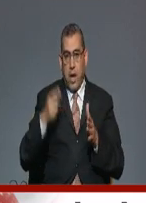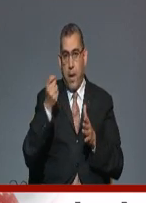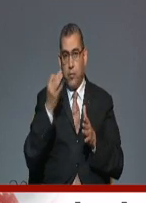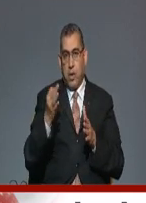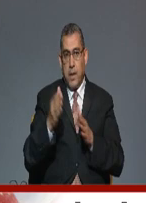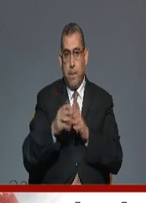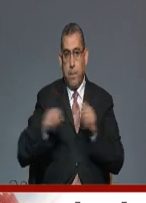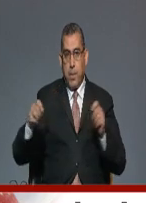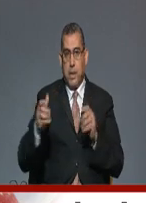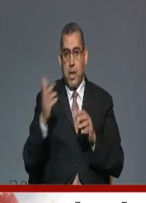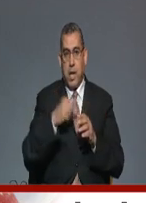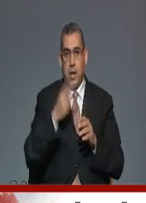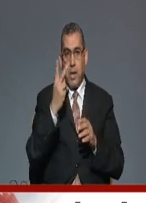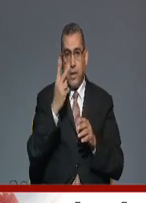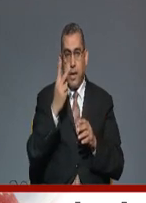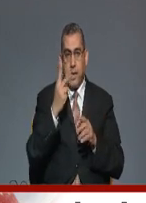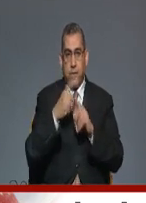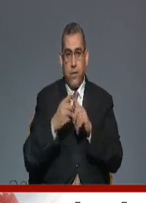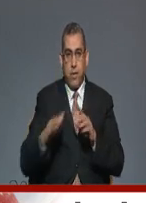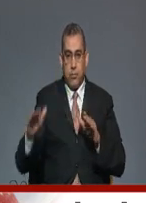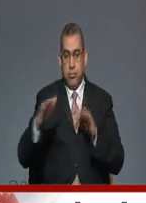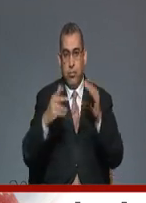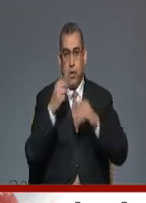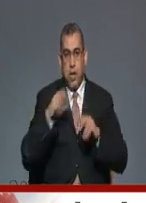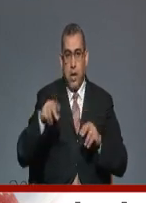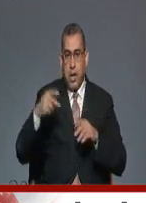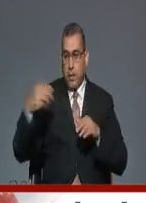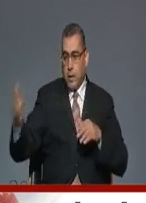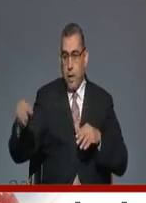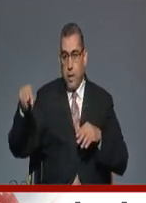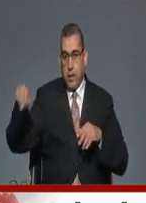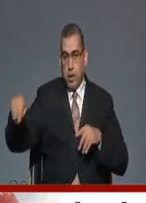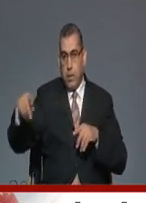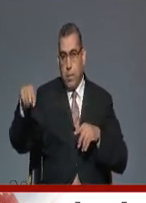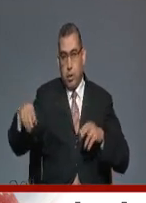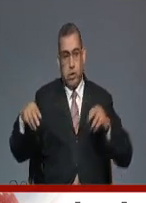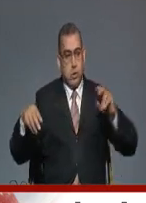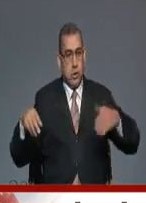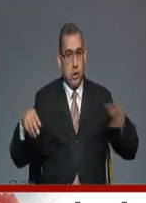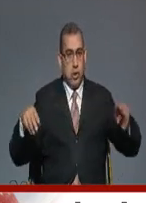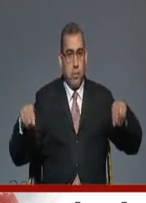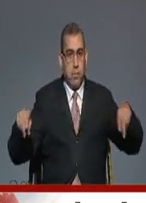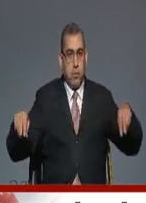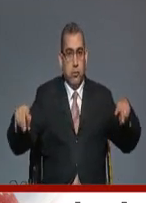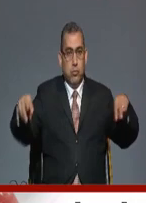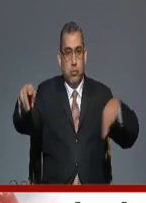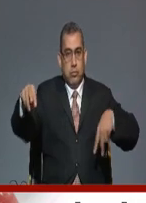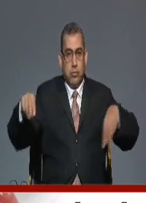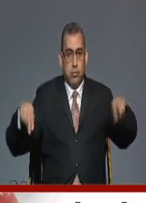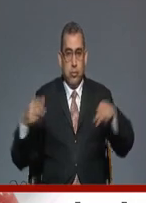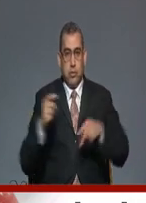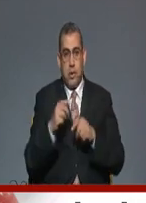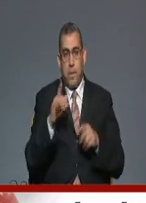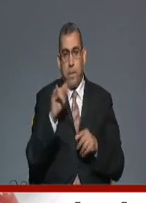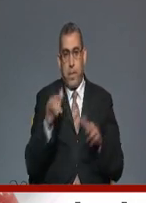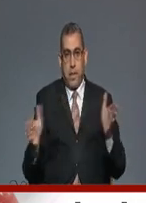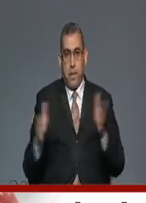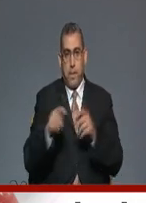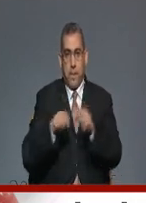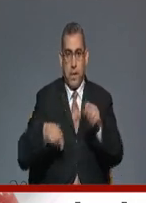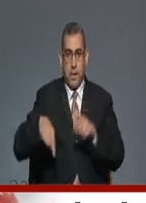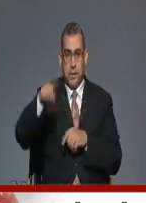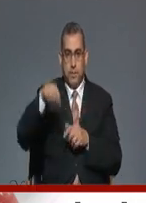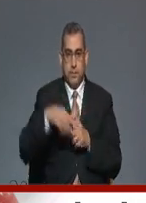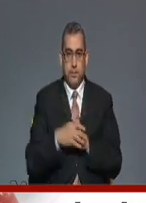متر زائد 2 رصيف للمشاة على كل جانب بطول 600 متر تقريبا.